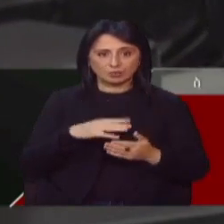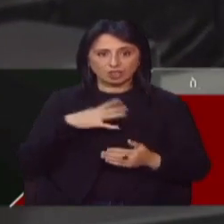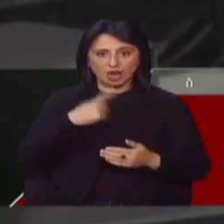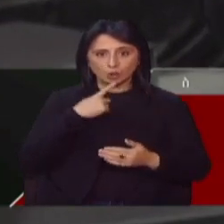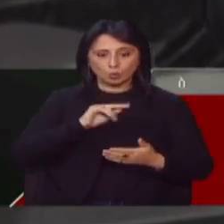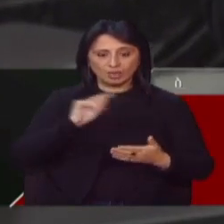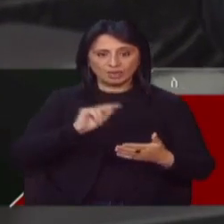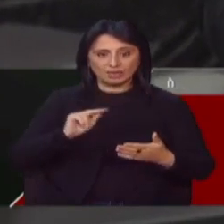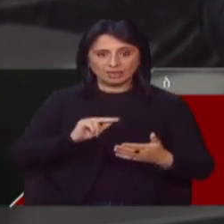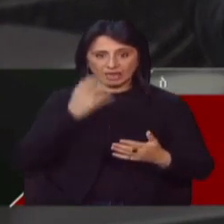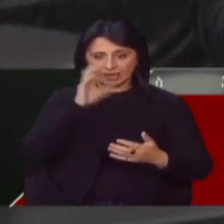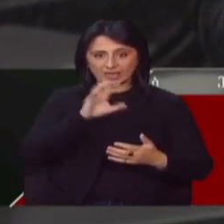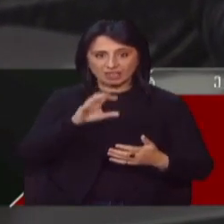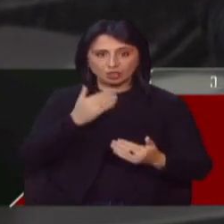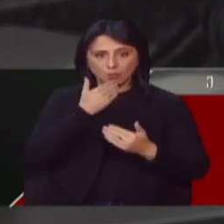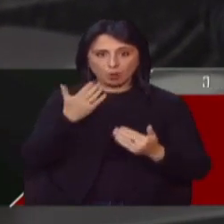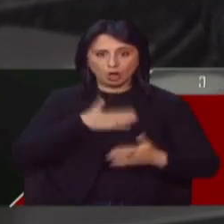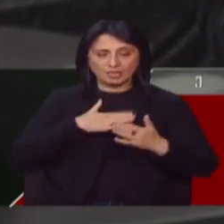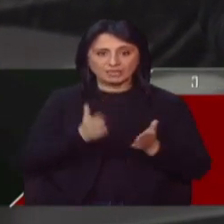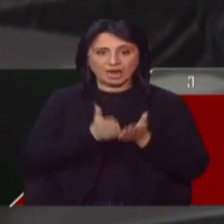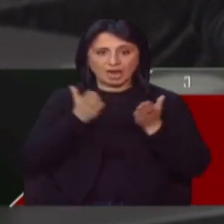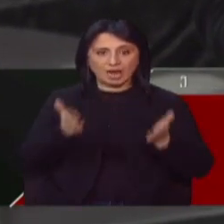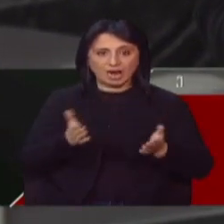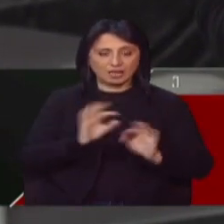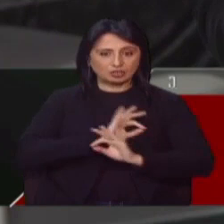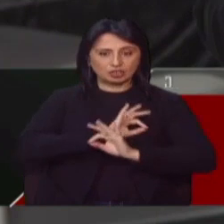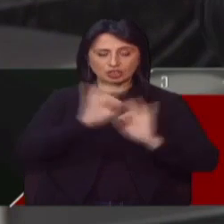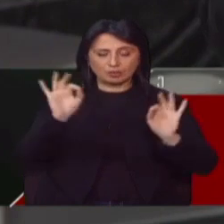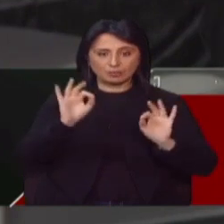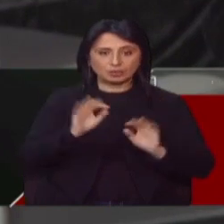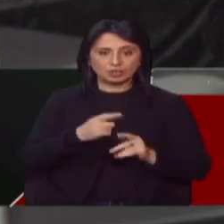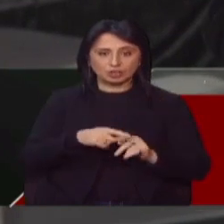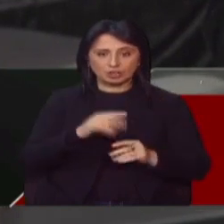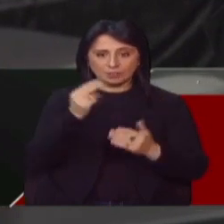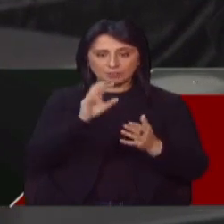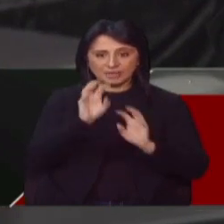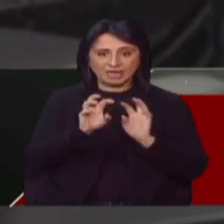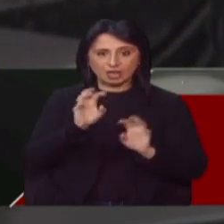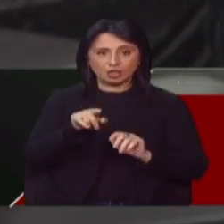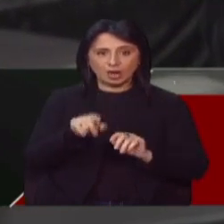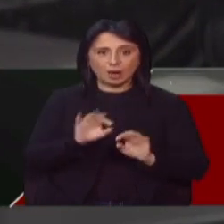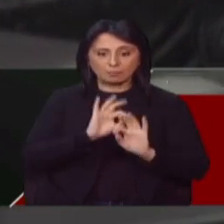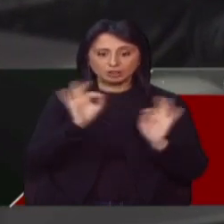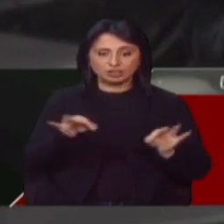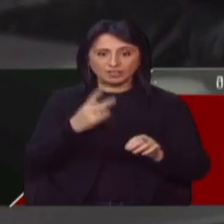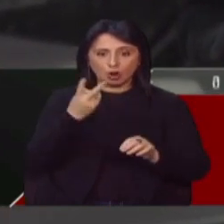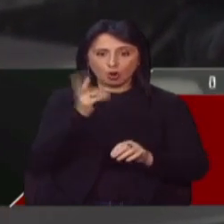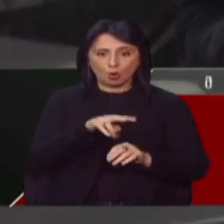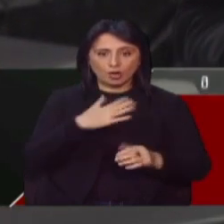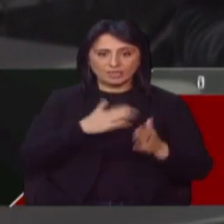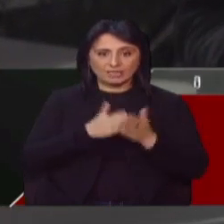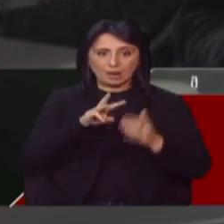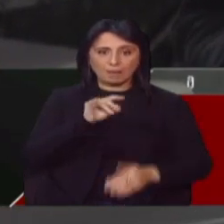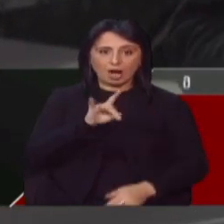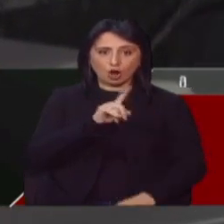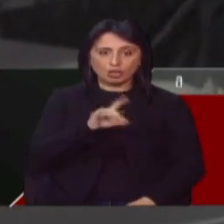ენაზე დაწერილი და დასურათებული ბოლო სახარებები, შთამბეჭდავის საოცარი მინიატურებით, რომლებიც ამშვენებს ორ სახარებას,